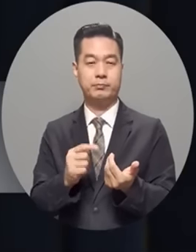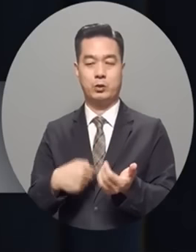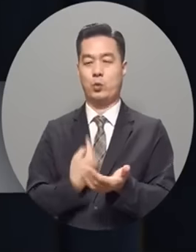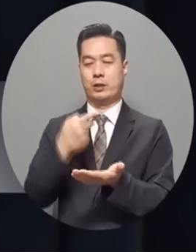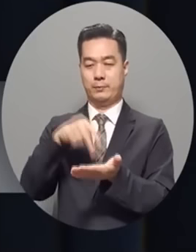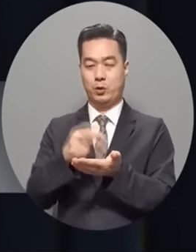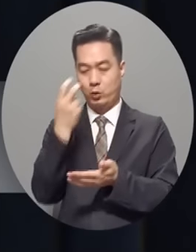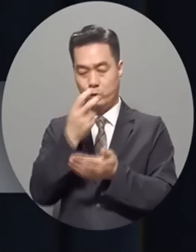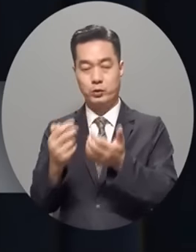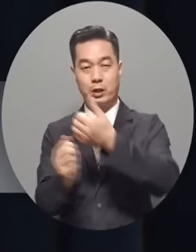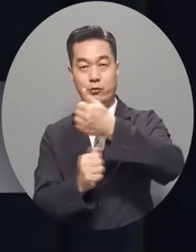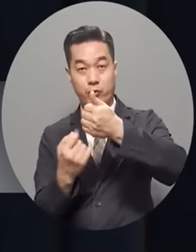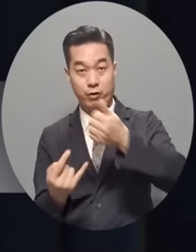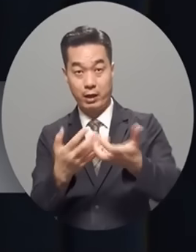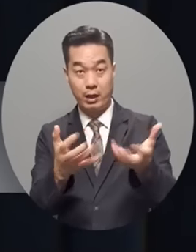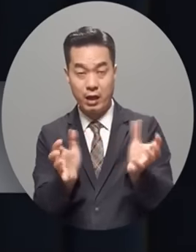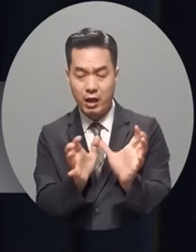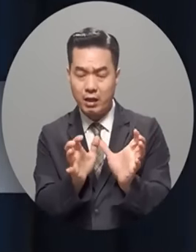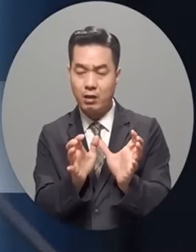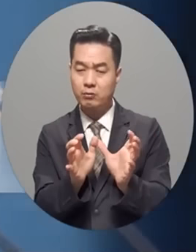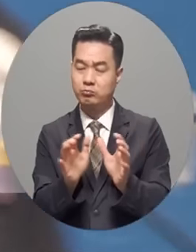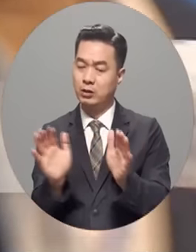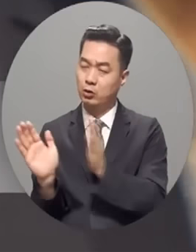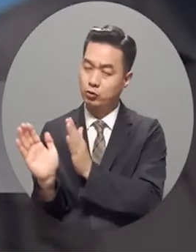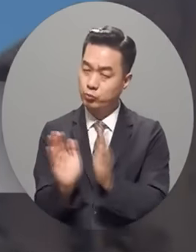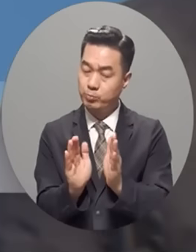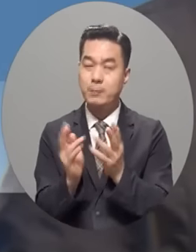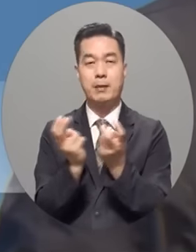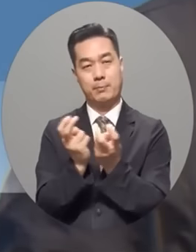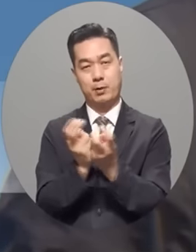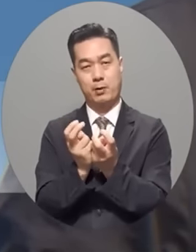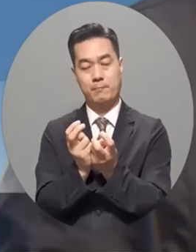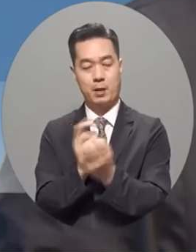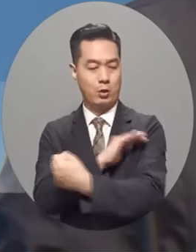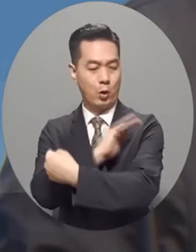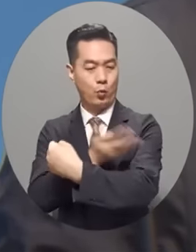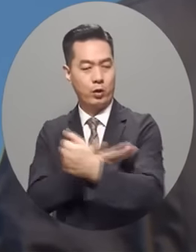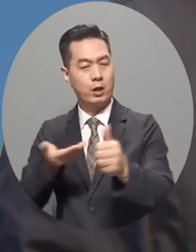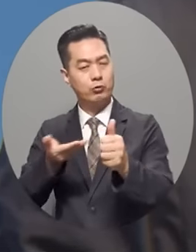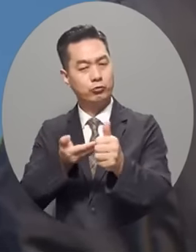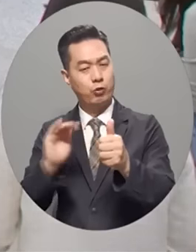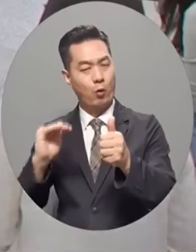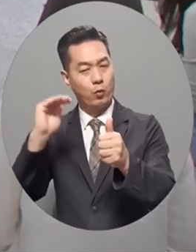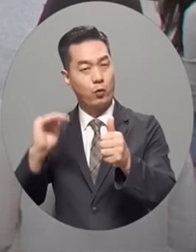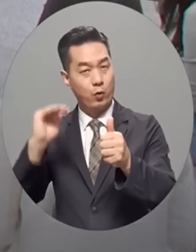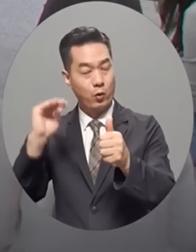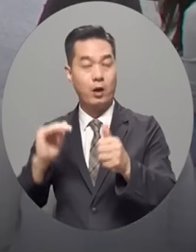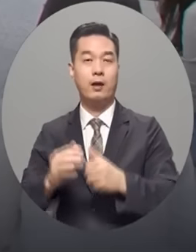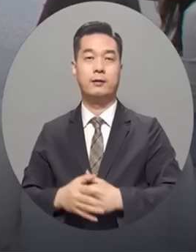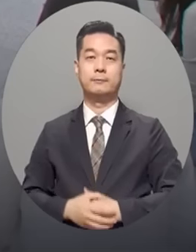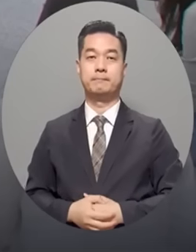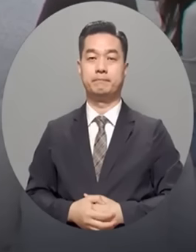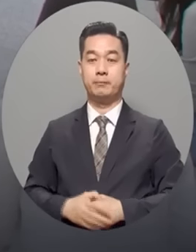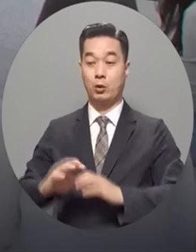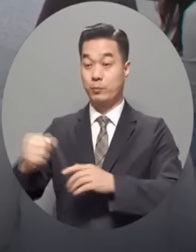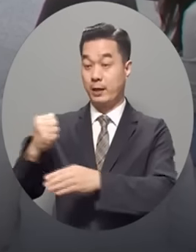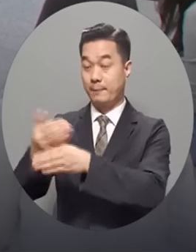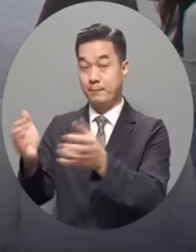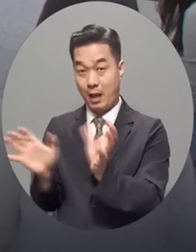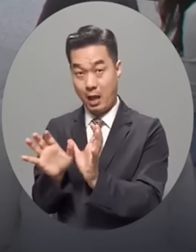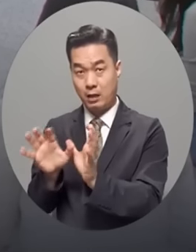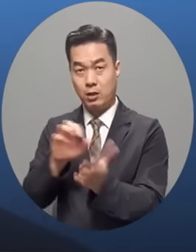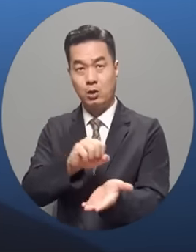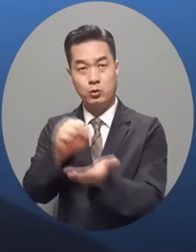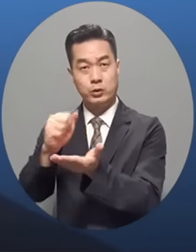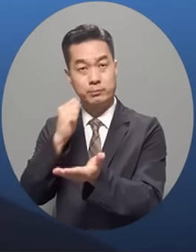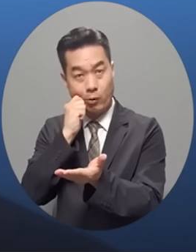조사하는 특별조사위원회를 어떻게 구성하고 어디까지 권한을 주느냐였습니다. 국민의힘은 불송치되거나